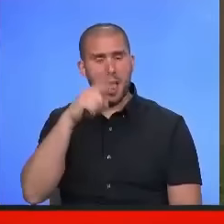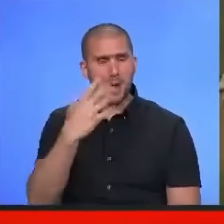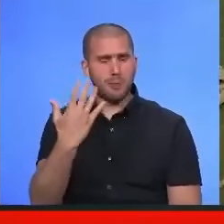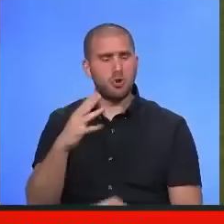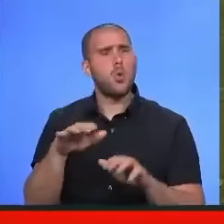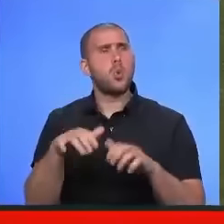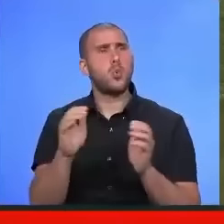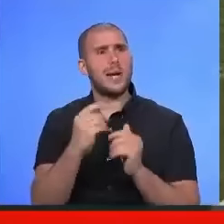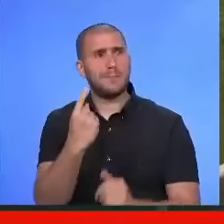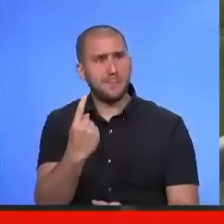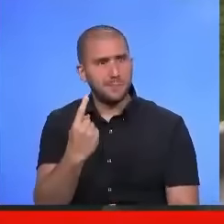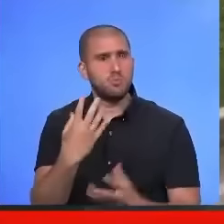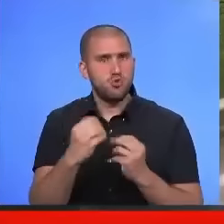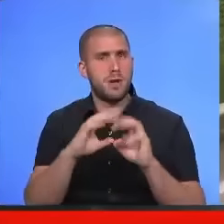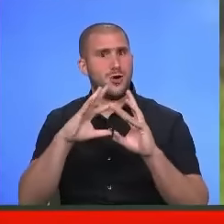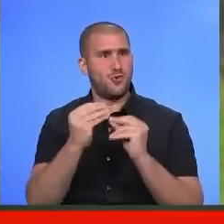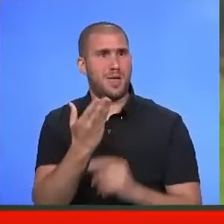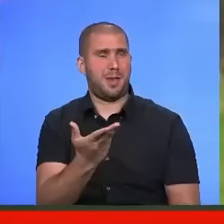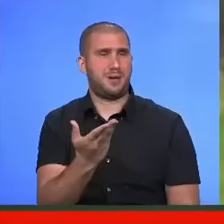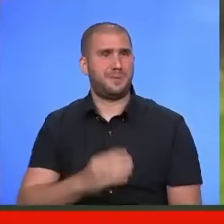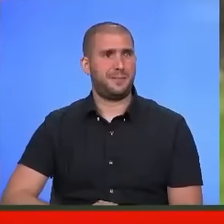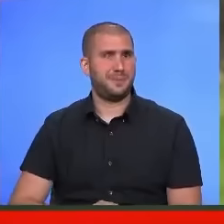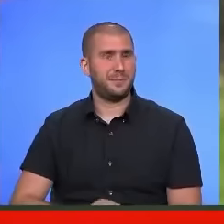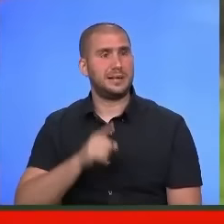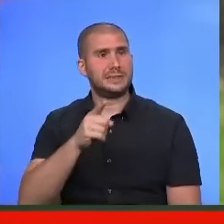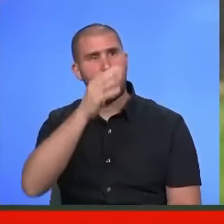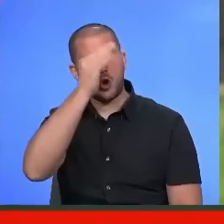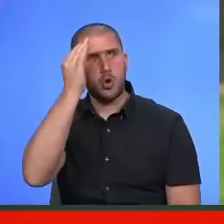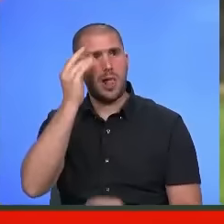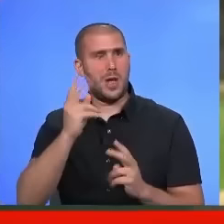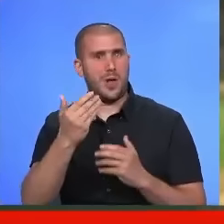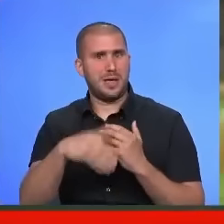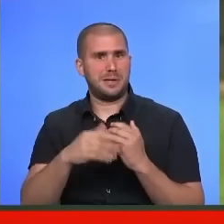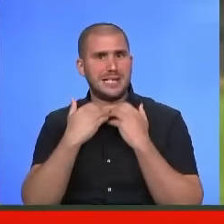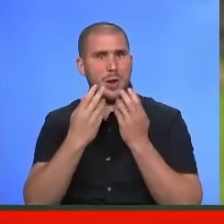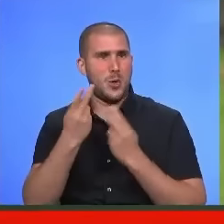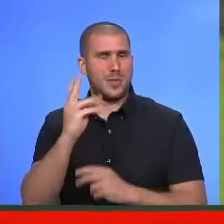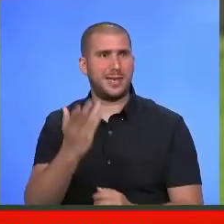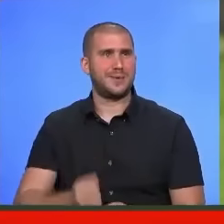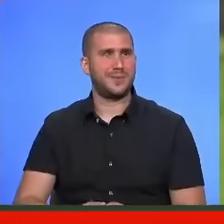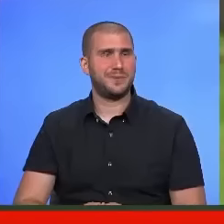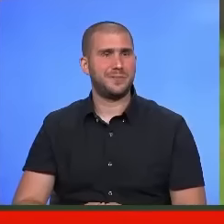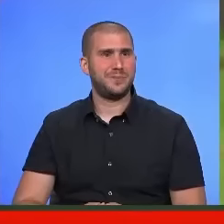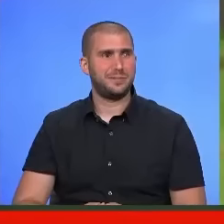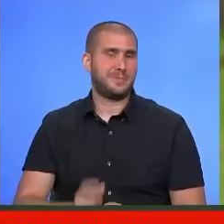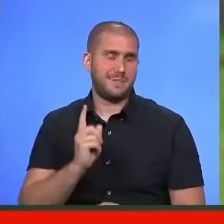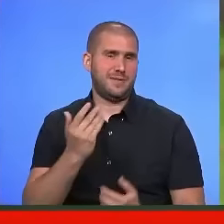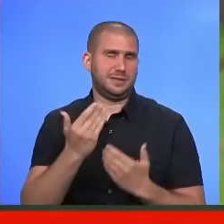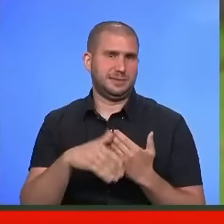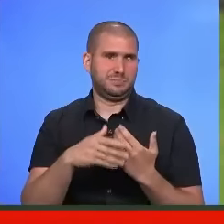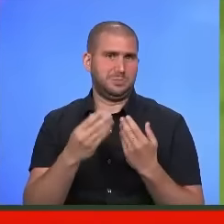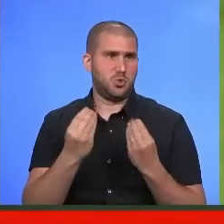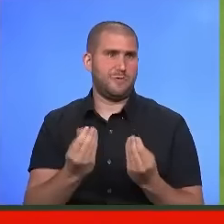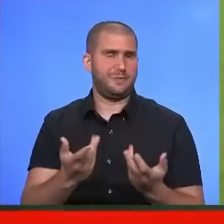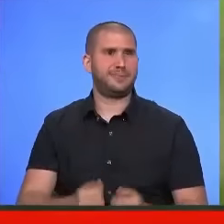גורים משפחה שלמה זה גורלו יכל להגמר הרבה יותר גרוע אבל